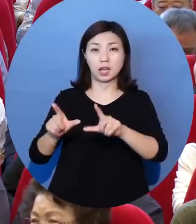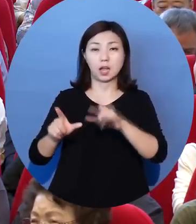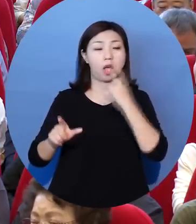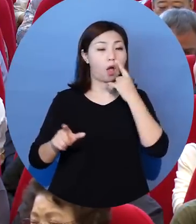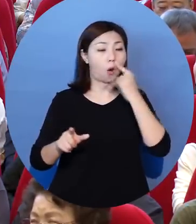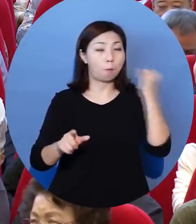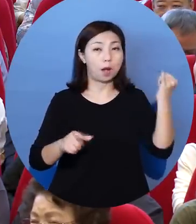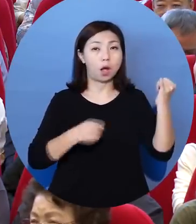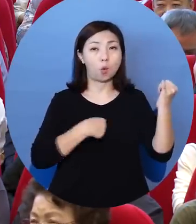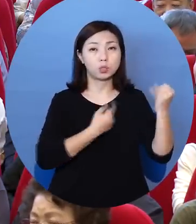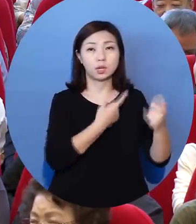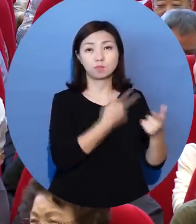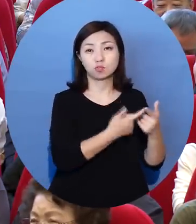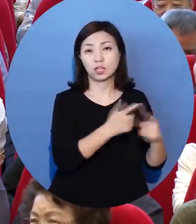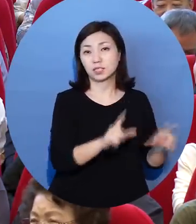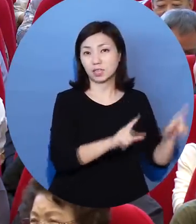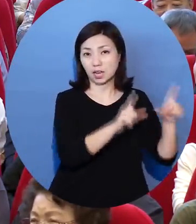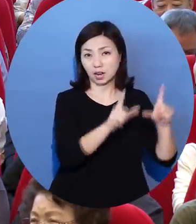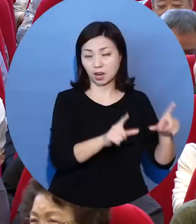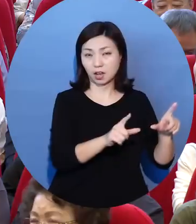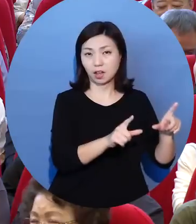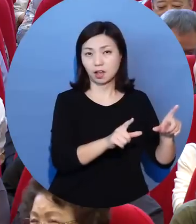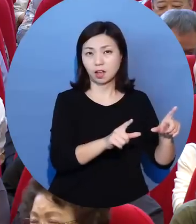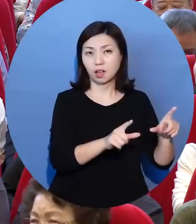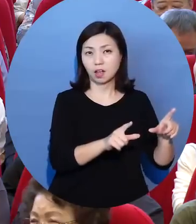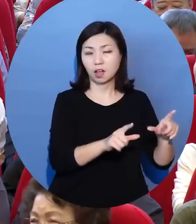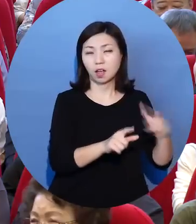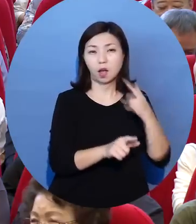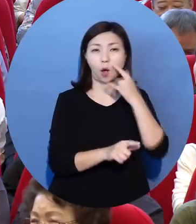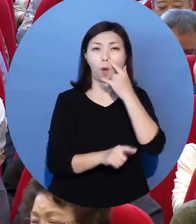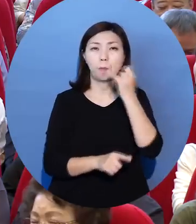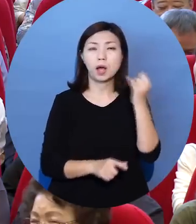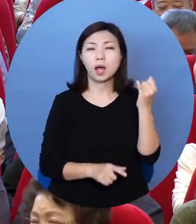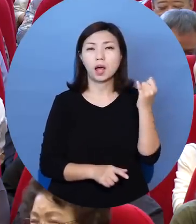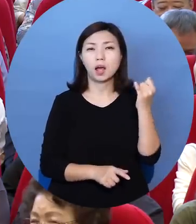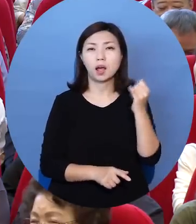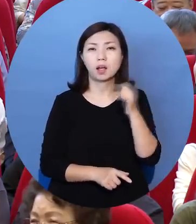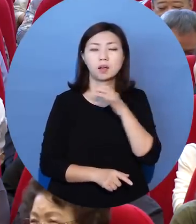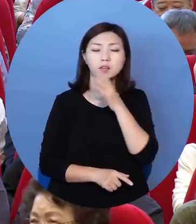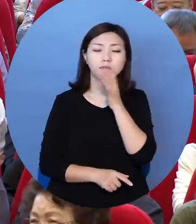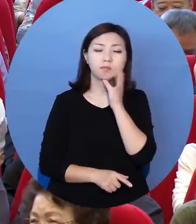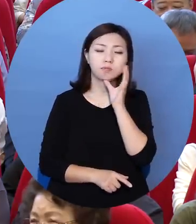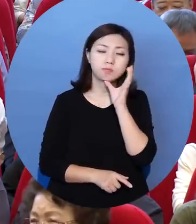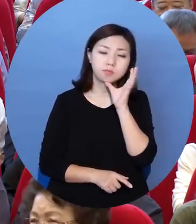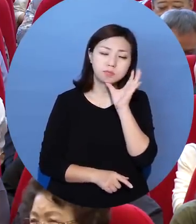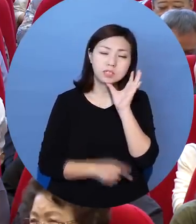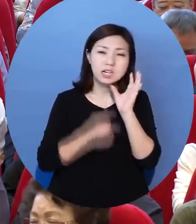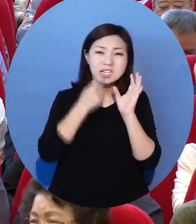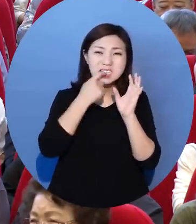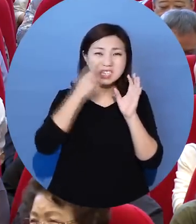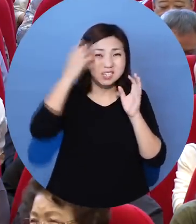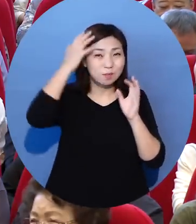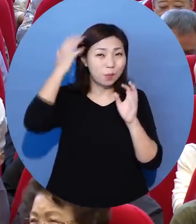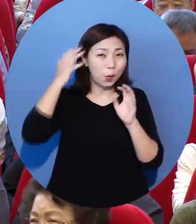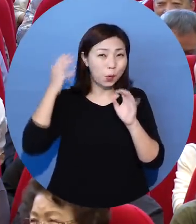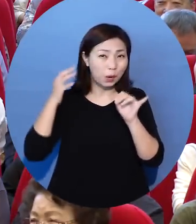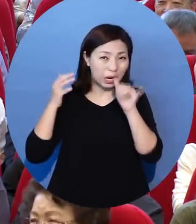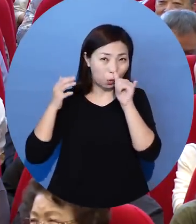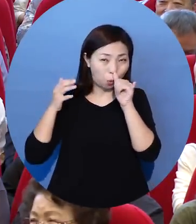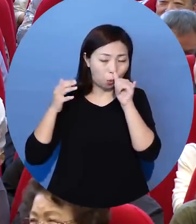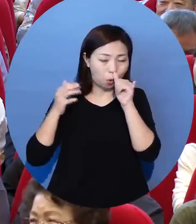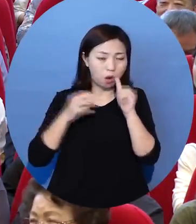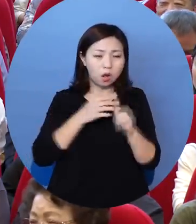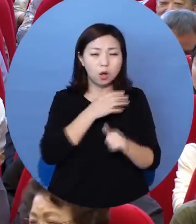부산에 혼자 살고 계십니다. 네. 엄마가 점점 나이 들면서 흰머리도 생기고 이제